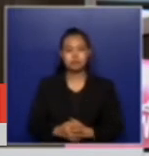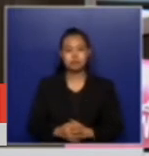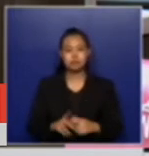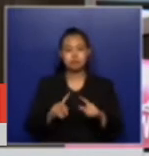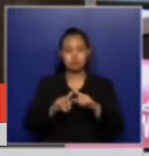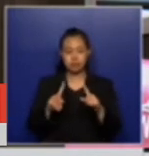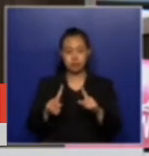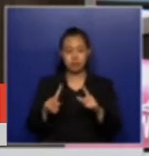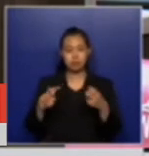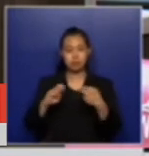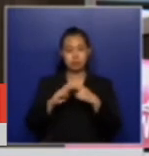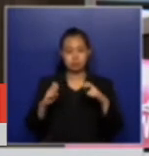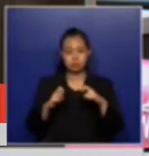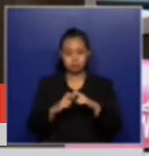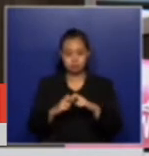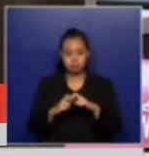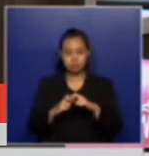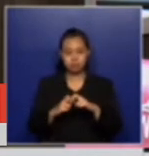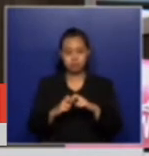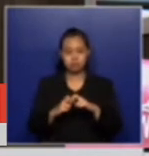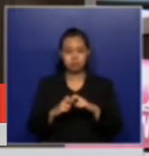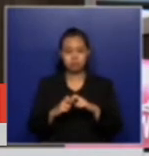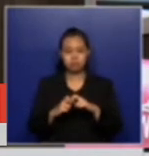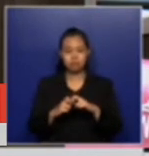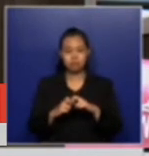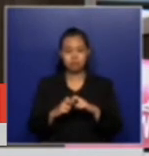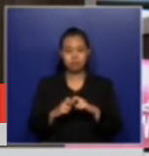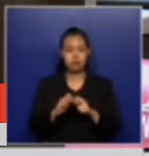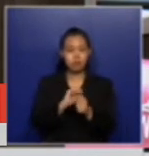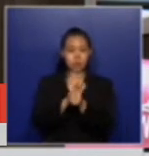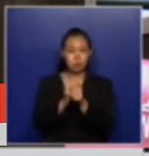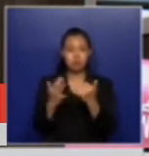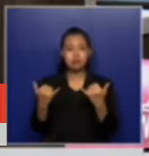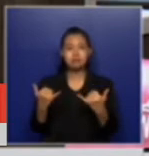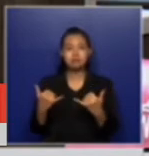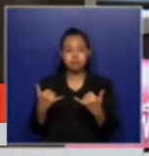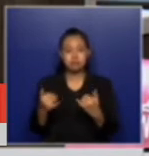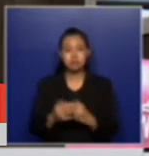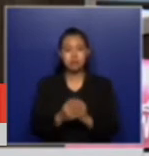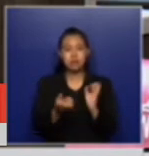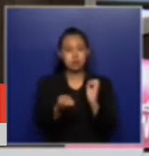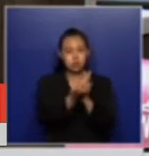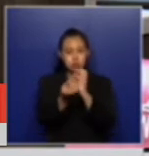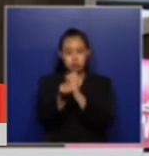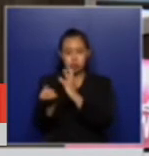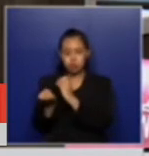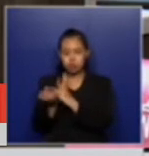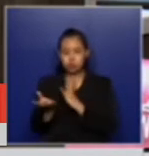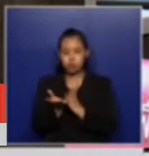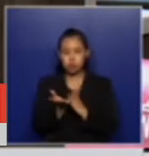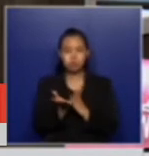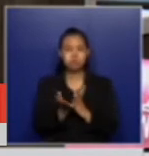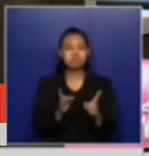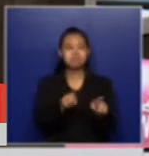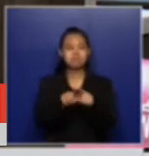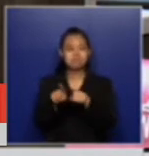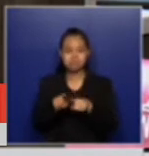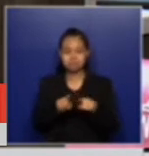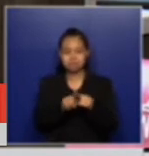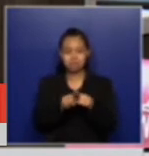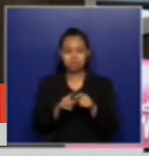ต่ในวิกฤตโควิด19นี้นะกระทบกันไปทุกภาคส่วนนะฮะ